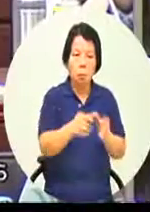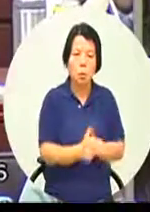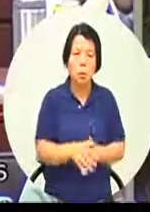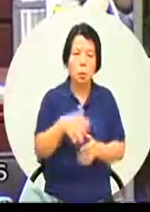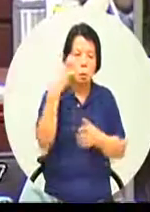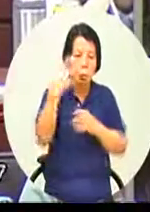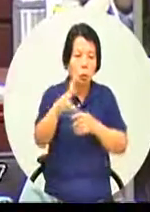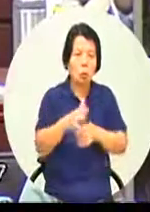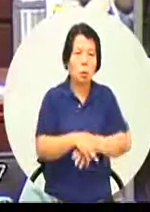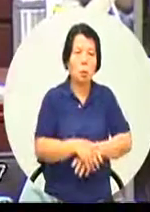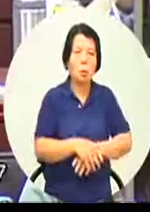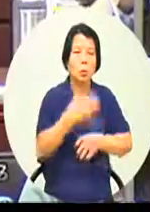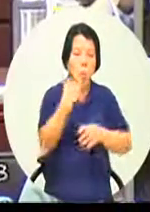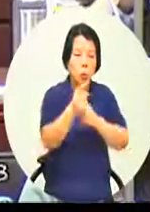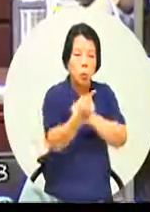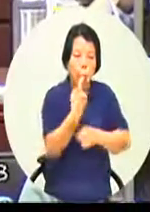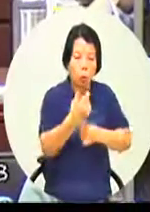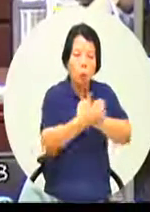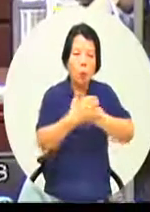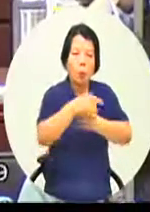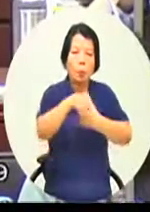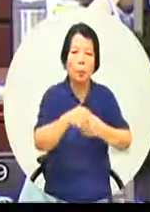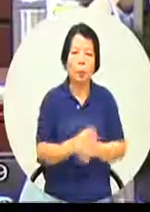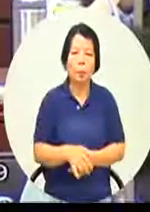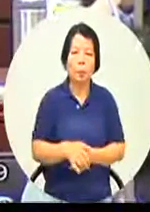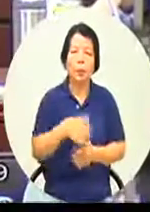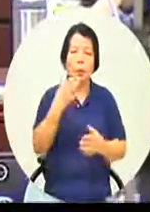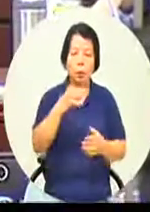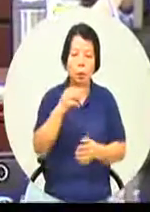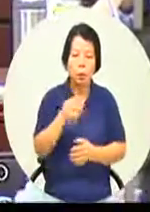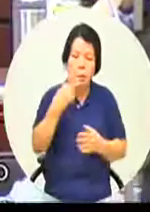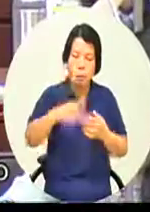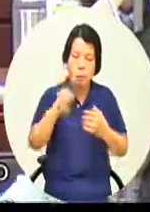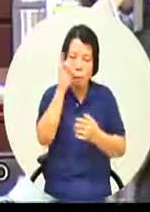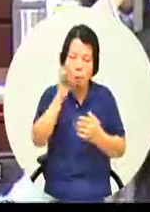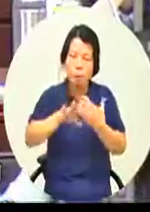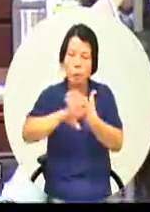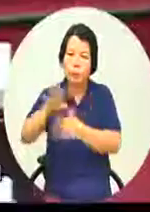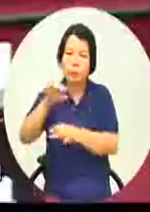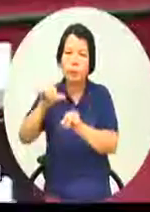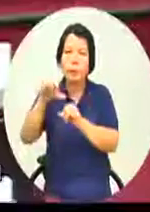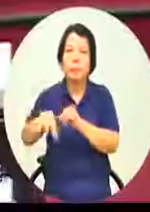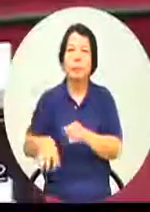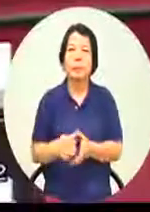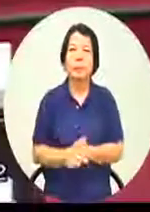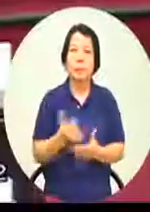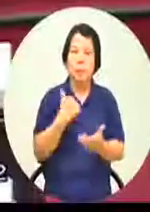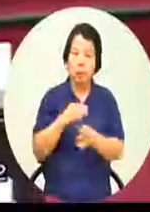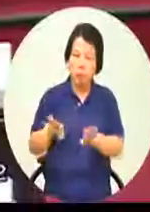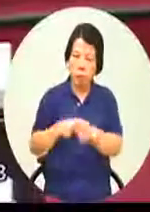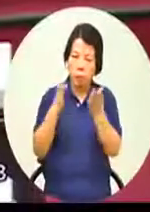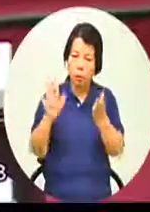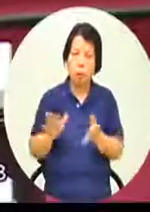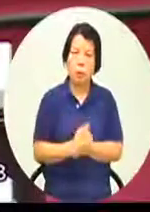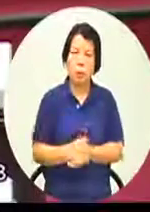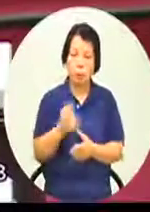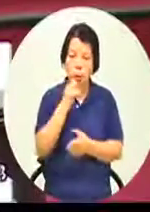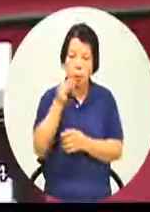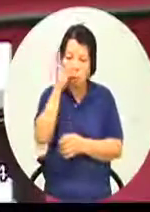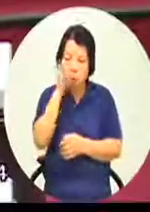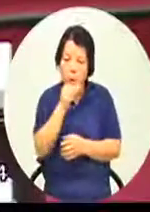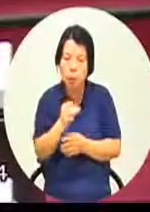保护了，所以目前就是还在另外在找地方。 所以其实这个是有启动的，只是还在寻觅这